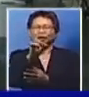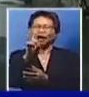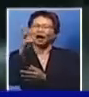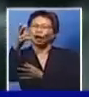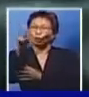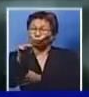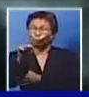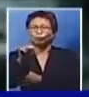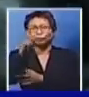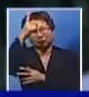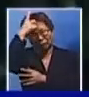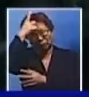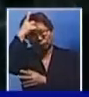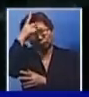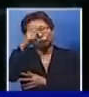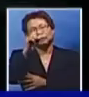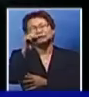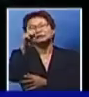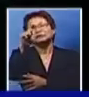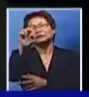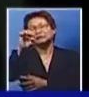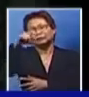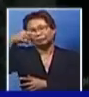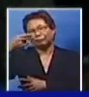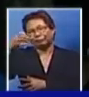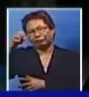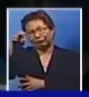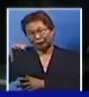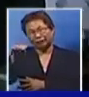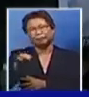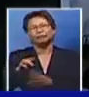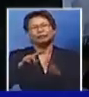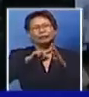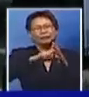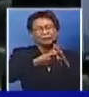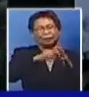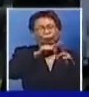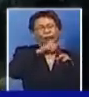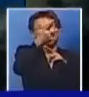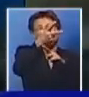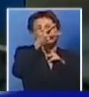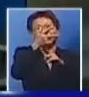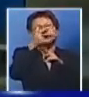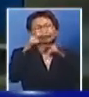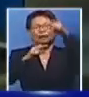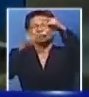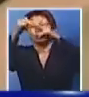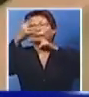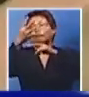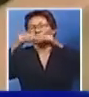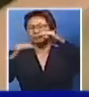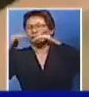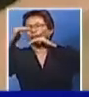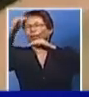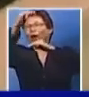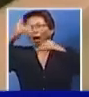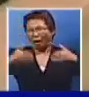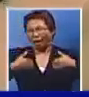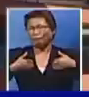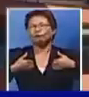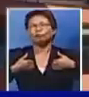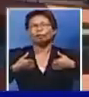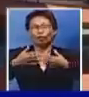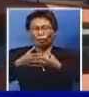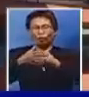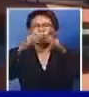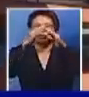Kemena, Datuk Seri Dr. Stephen Rundi Utom. Beroperasi Mac tahun ini, bangunan 4 tingkat itu turut menempatkan